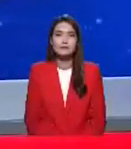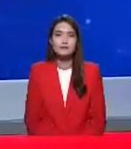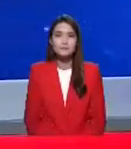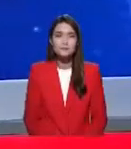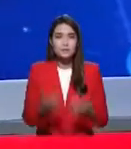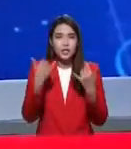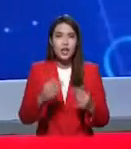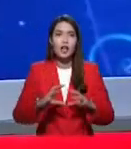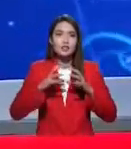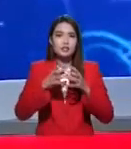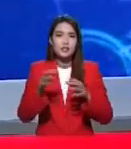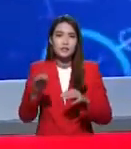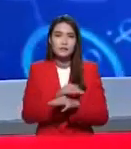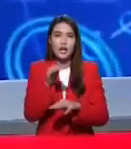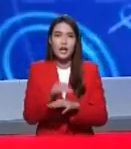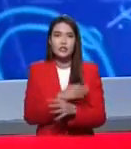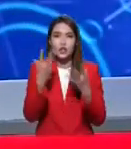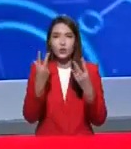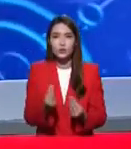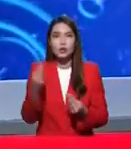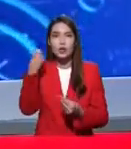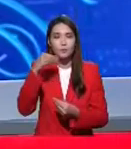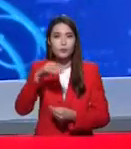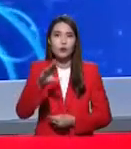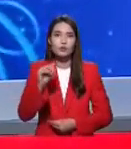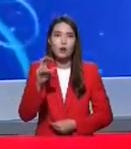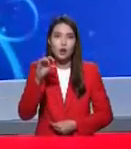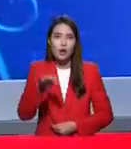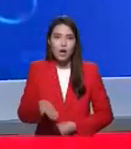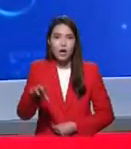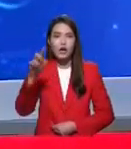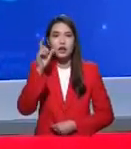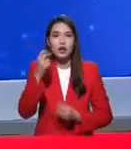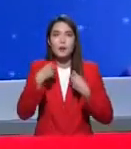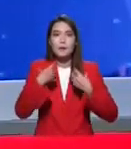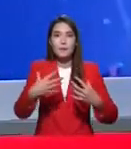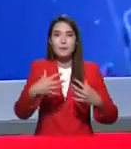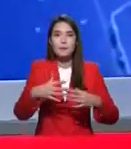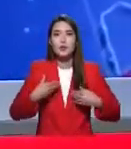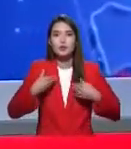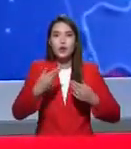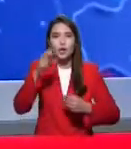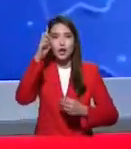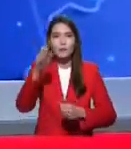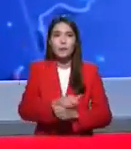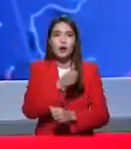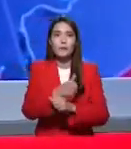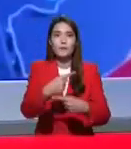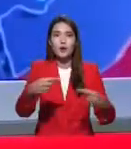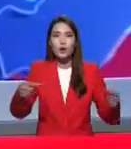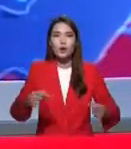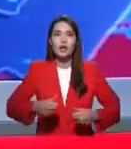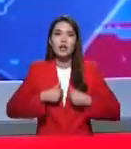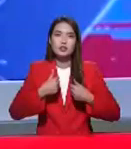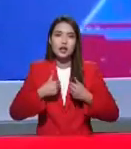Бүгін халықаралық волонтер күні. Президент Қасым-Жомарт Тоқаев еріктілерді мерекемен құттықтады. Мемлекет басшысы өзгеге қол ұшын